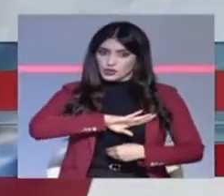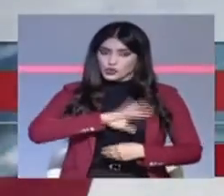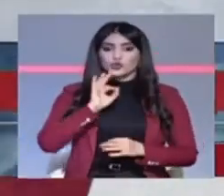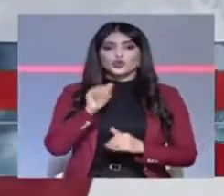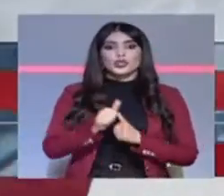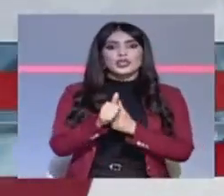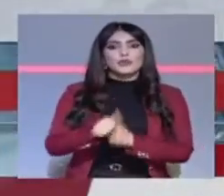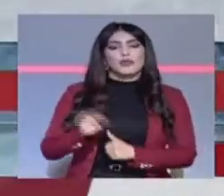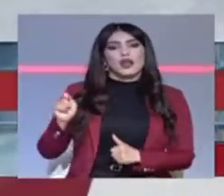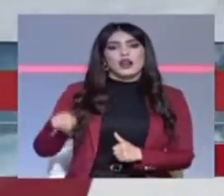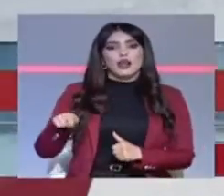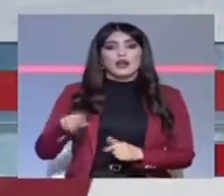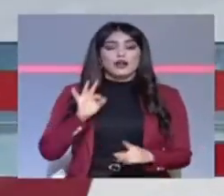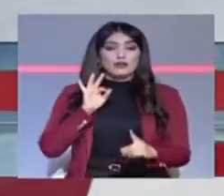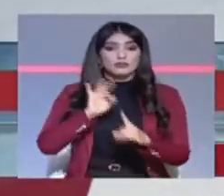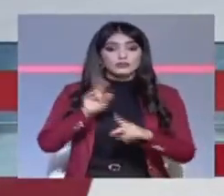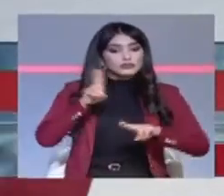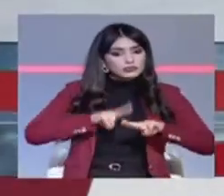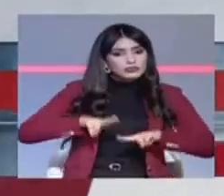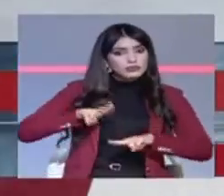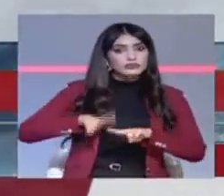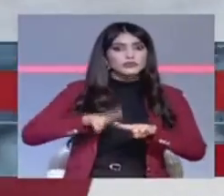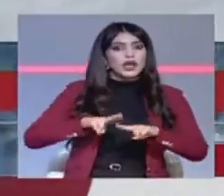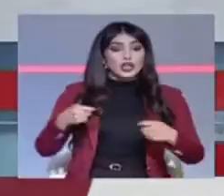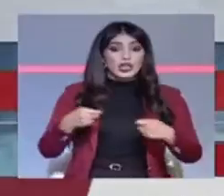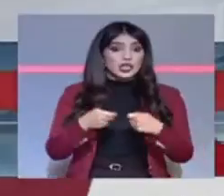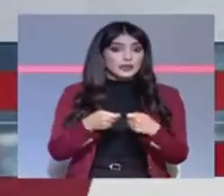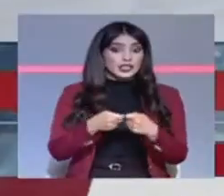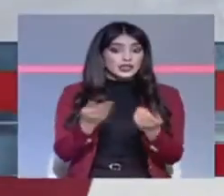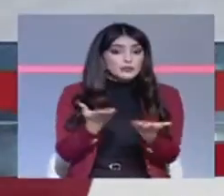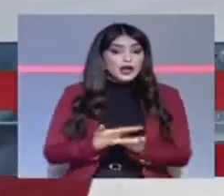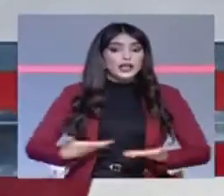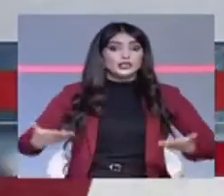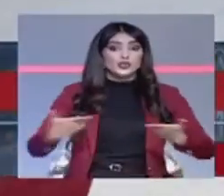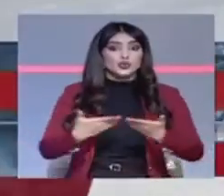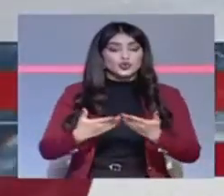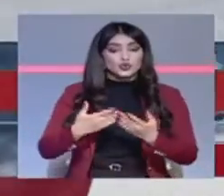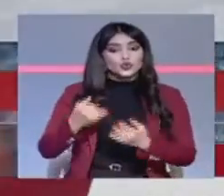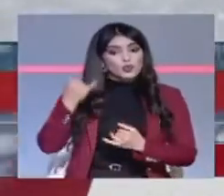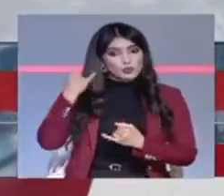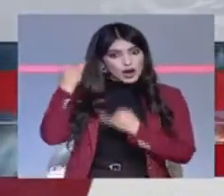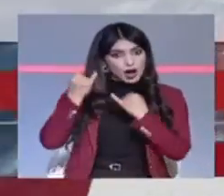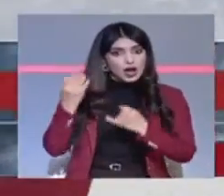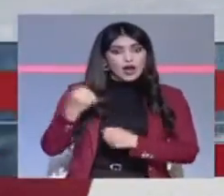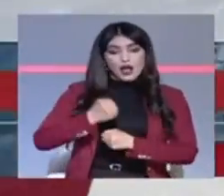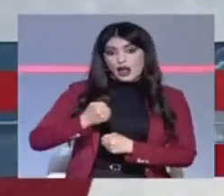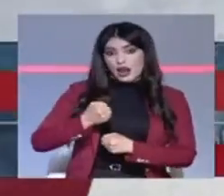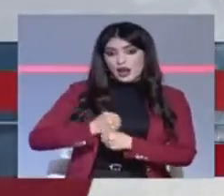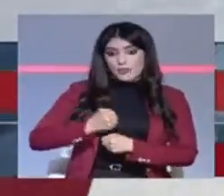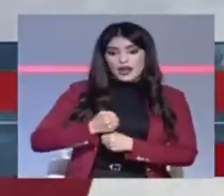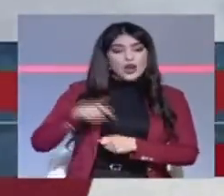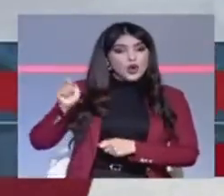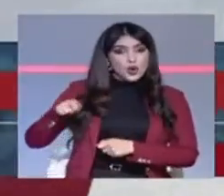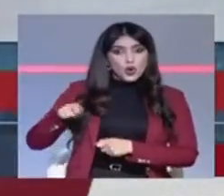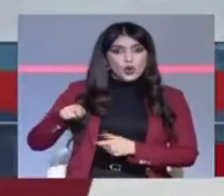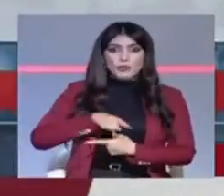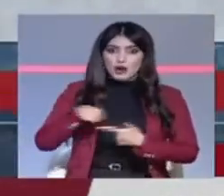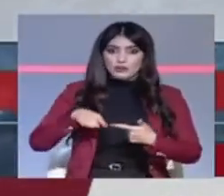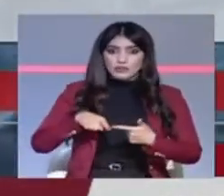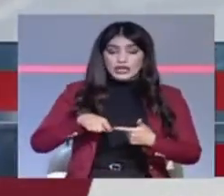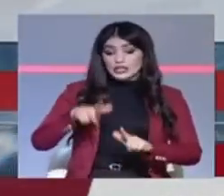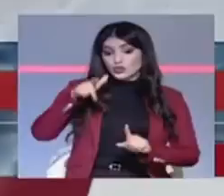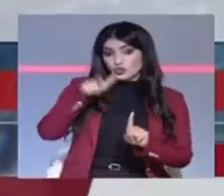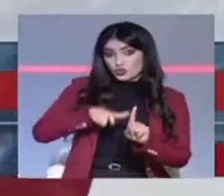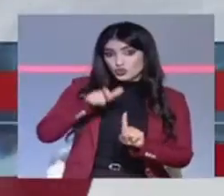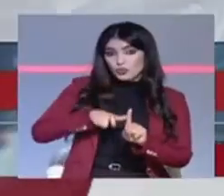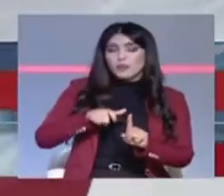للقضاه بهدف تعديله وجعلهم ملائما لتطلعات القضاه الماديه والمعنويه مع ضبط اجل شهرين